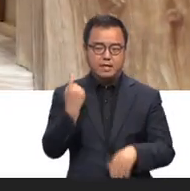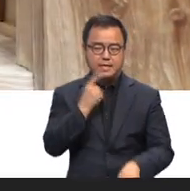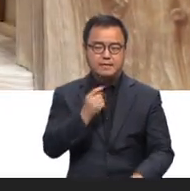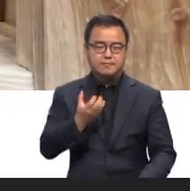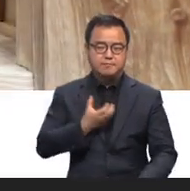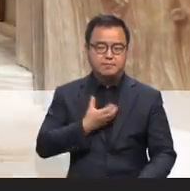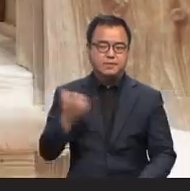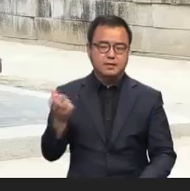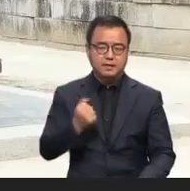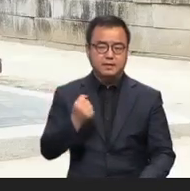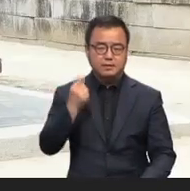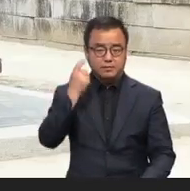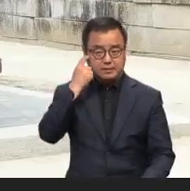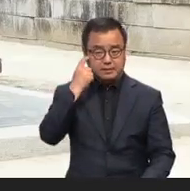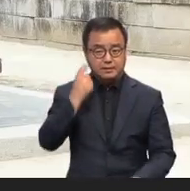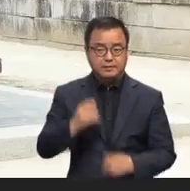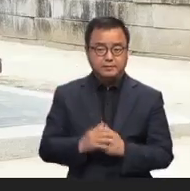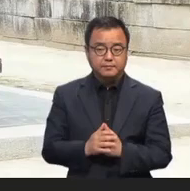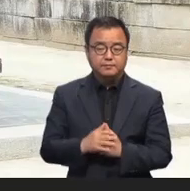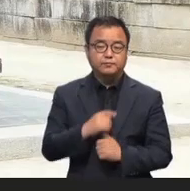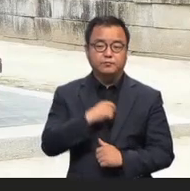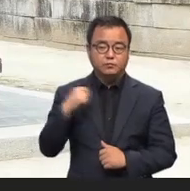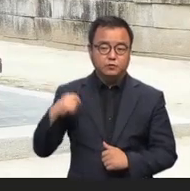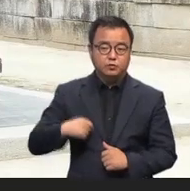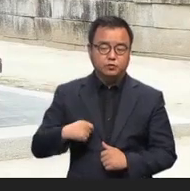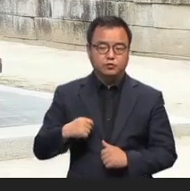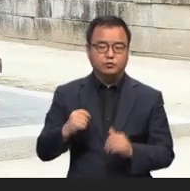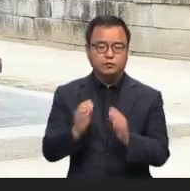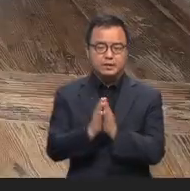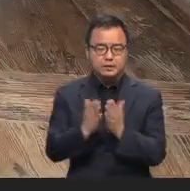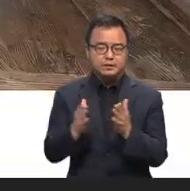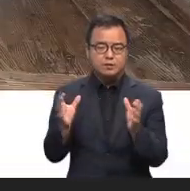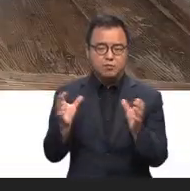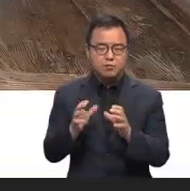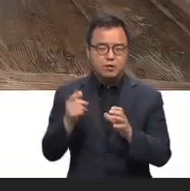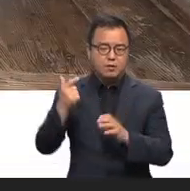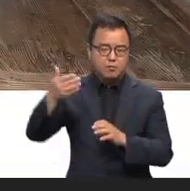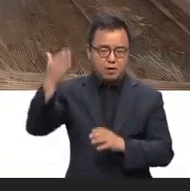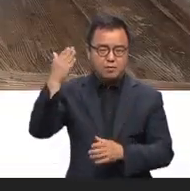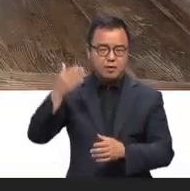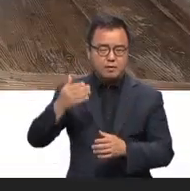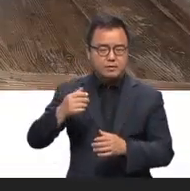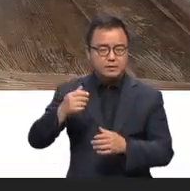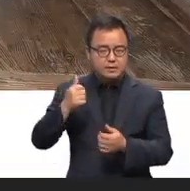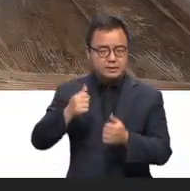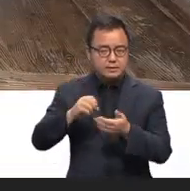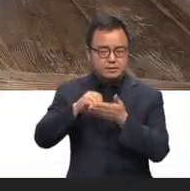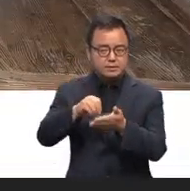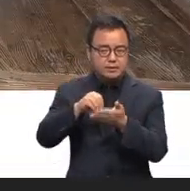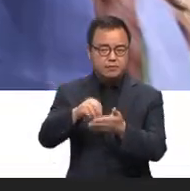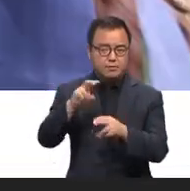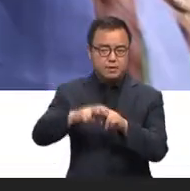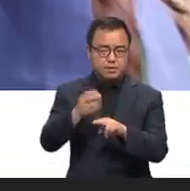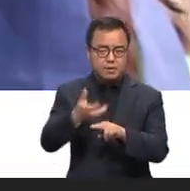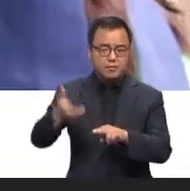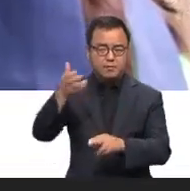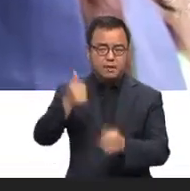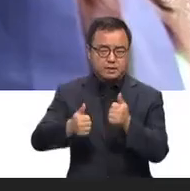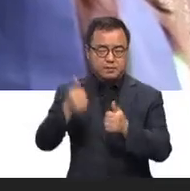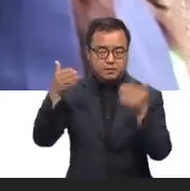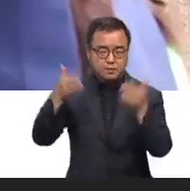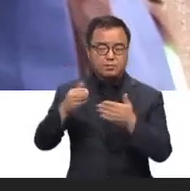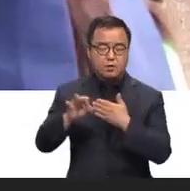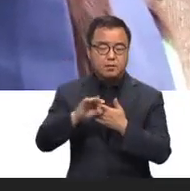합니다 중국에서 어니 과거 시험에 치중해 따면 한국에서 원은 인격 수양에 집중했던